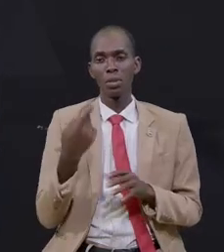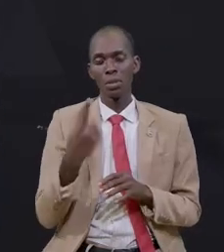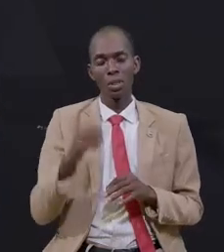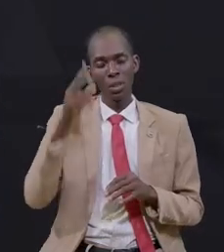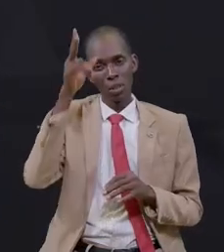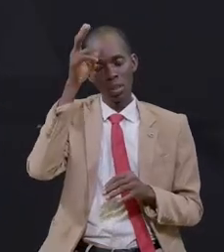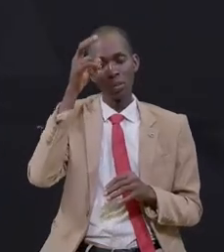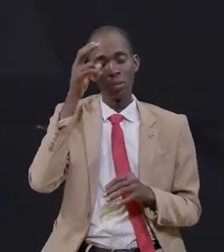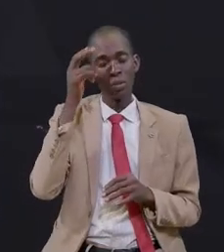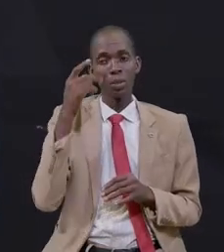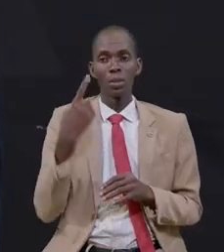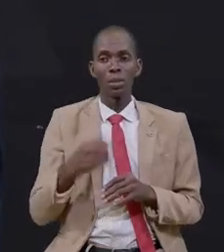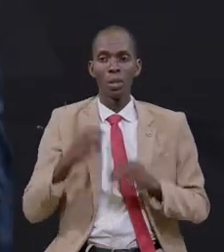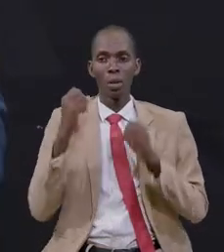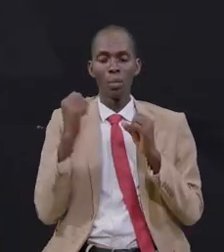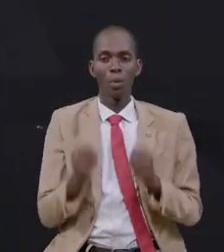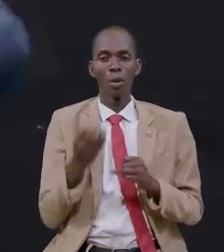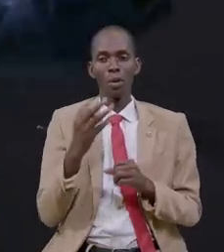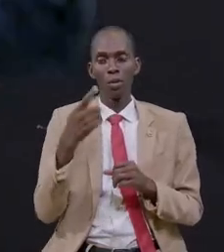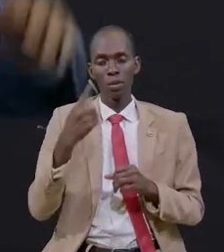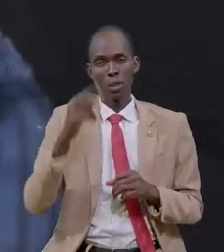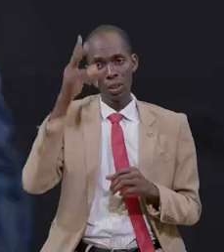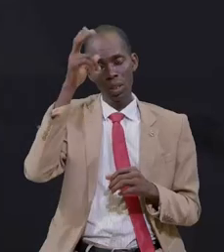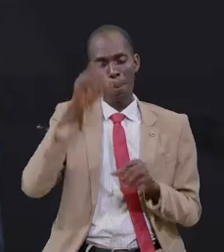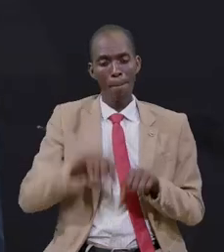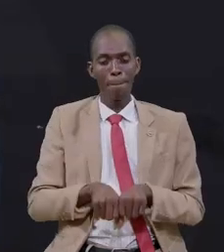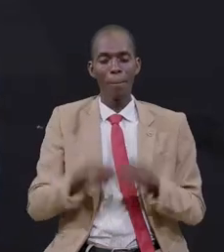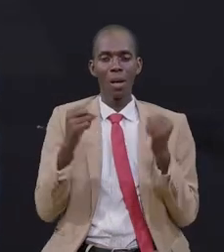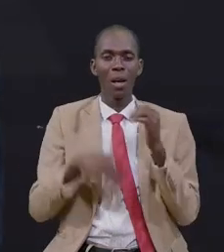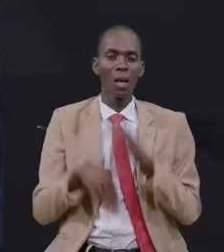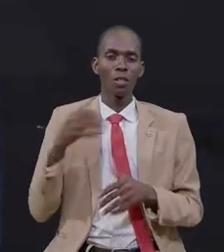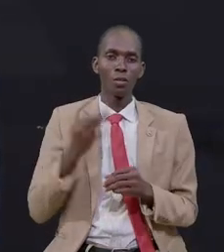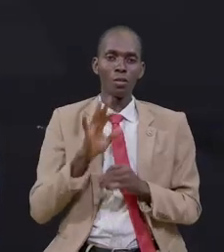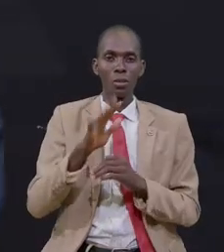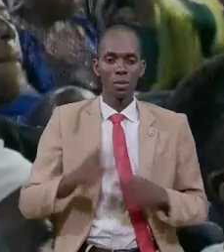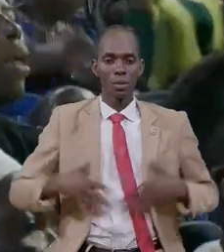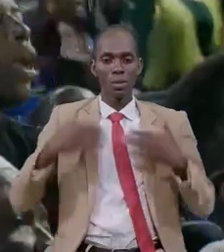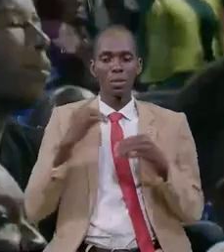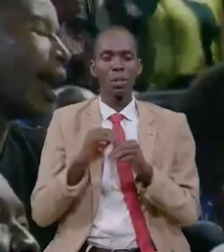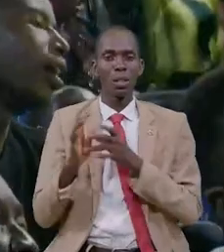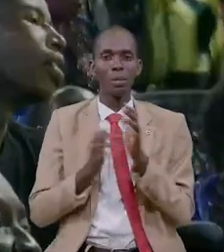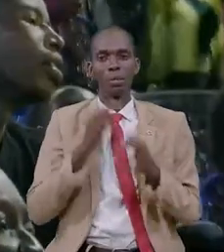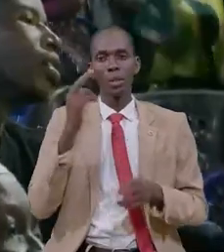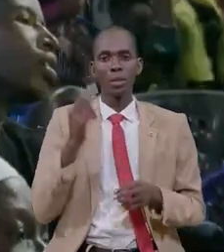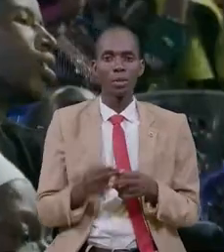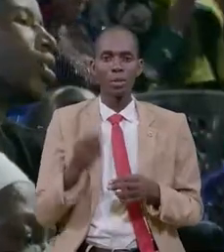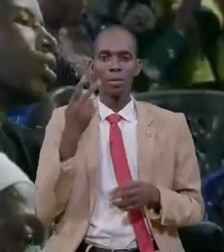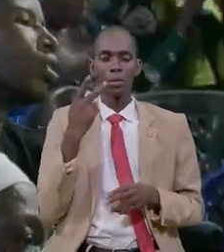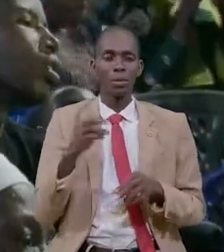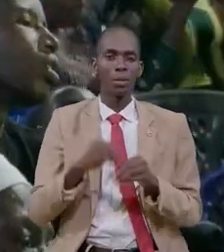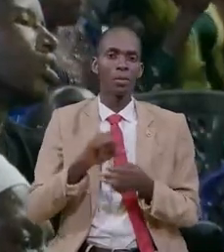diable. La puissance du diable brisée de ta vie au nom de Jésus.